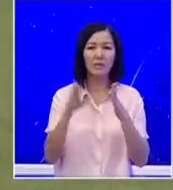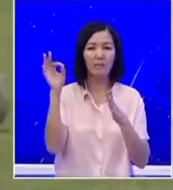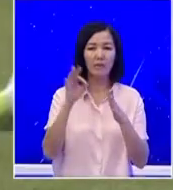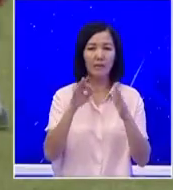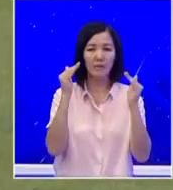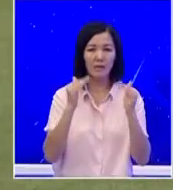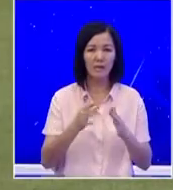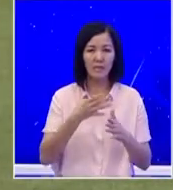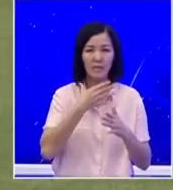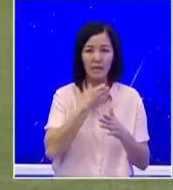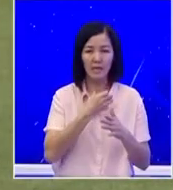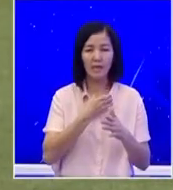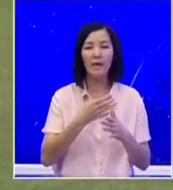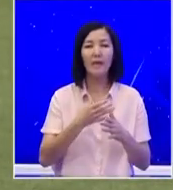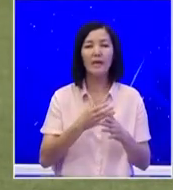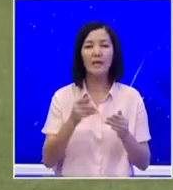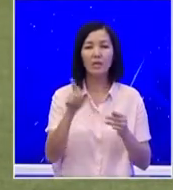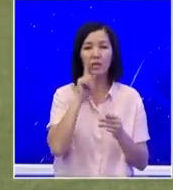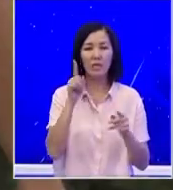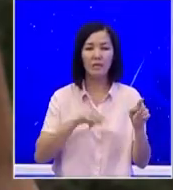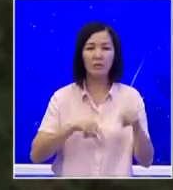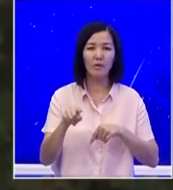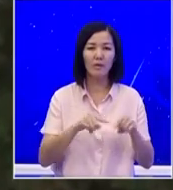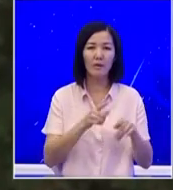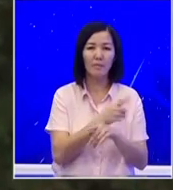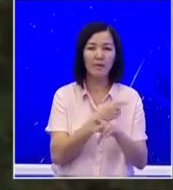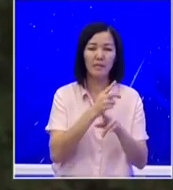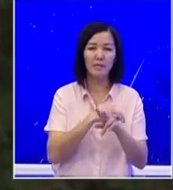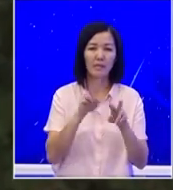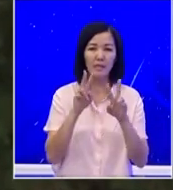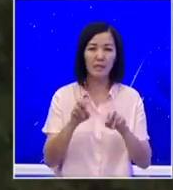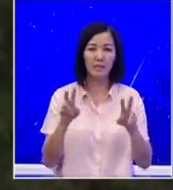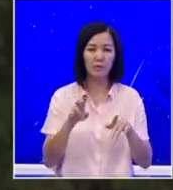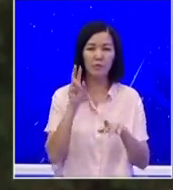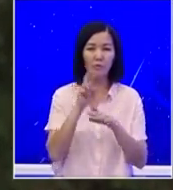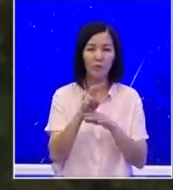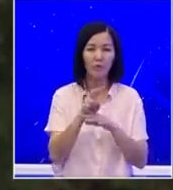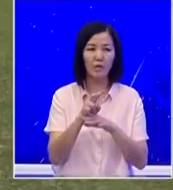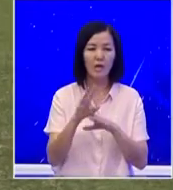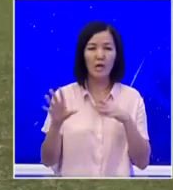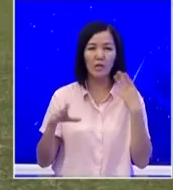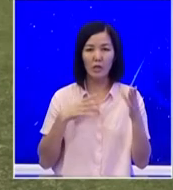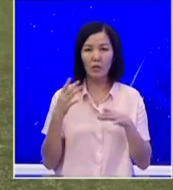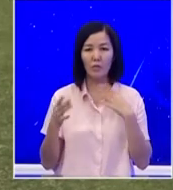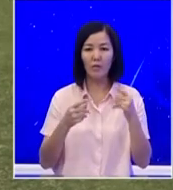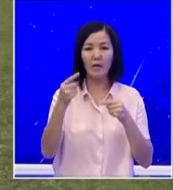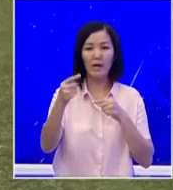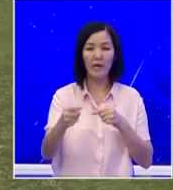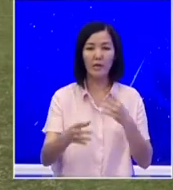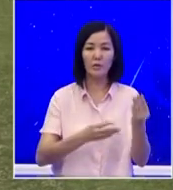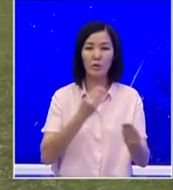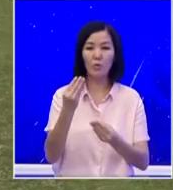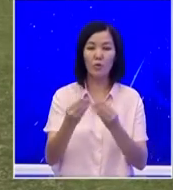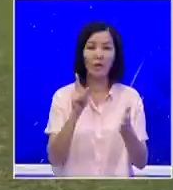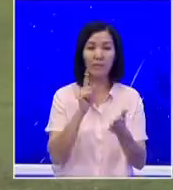қысқарды. Спорт алаңына кірген жас аяқдоп шеберлері арнайы медицина қызметкерінің тексеруінен өтеді. Жаттығу барысында да арақашықтықты